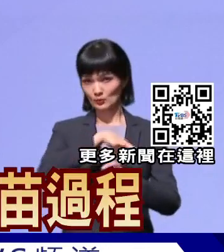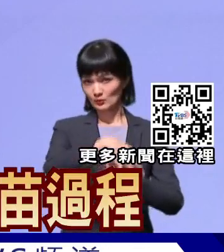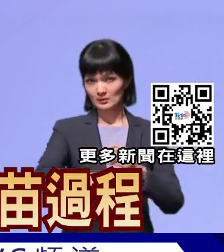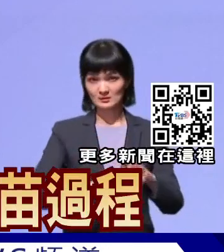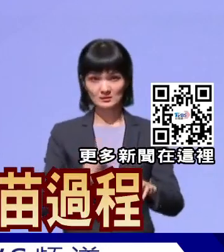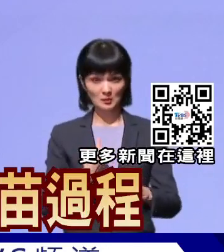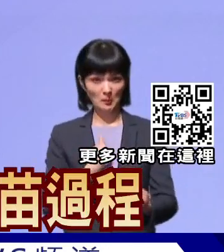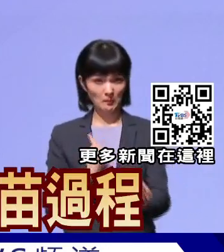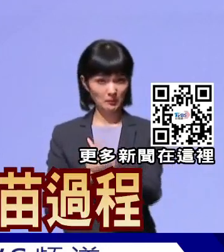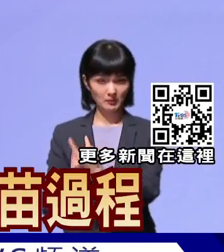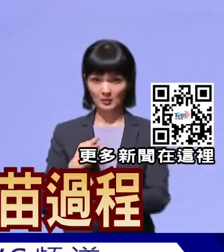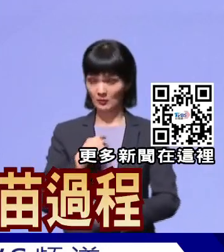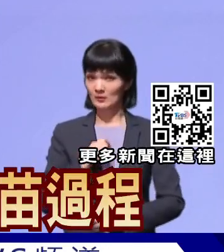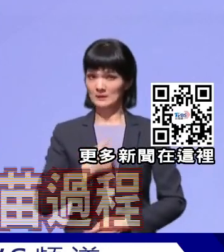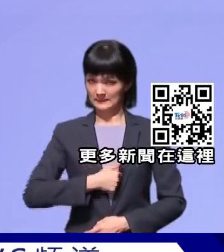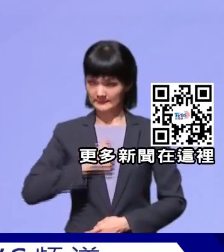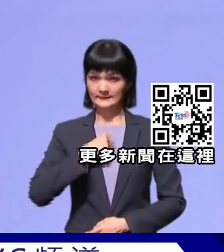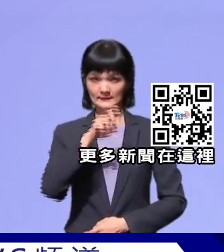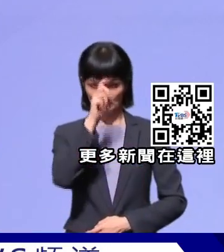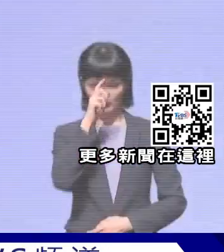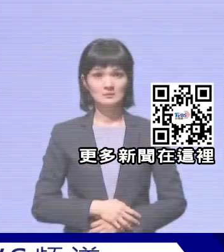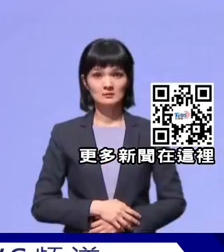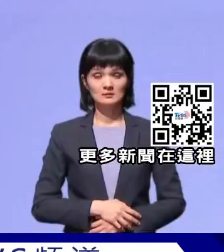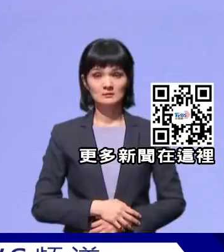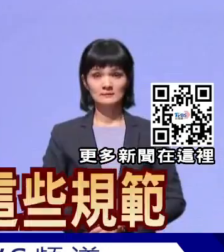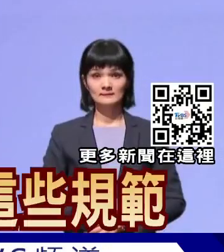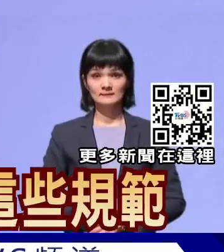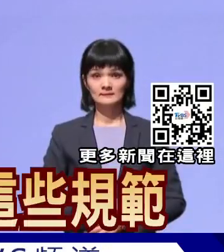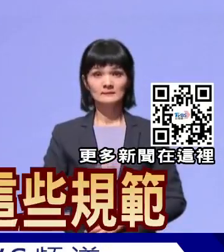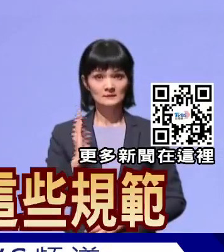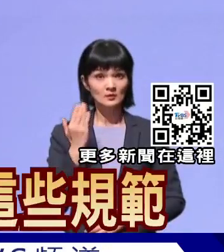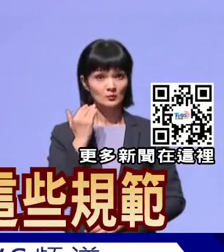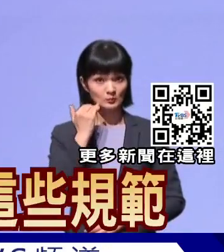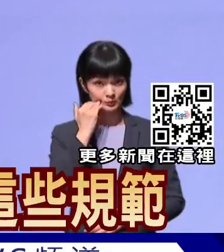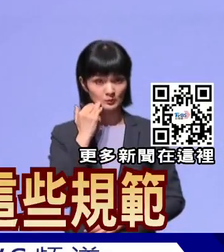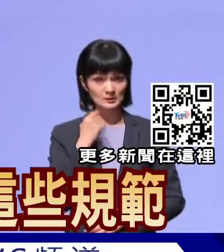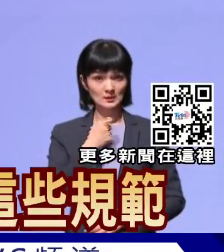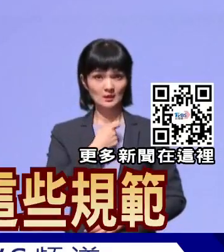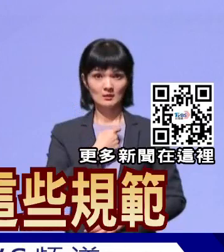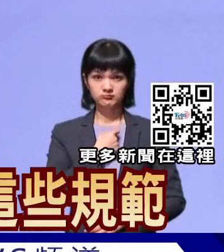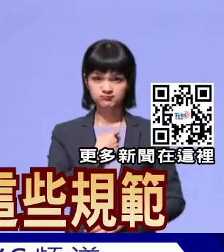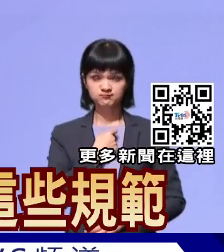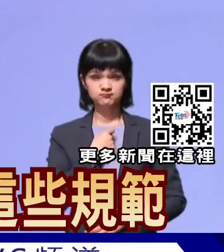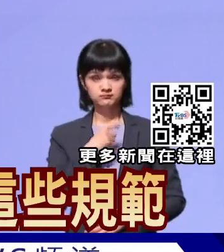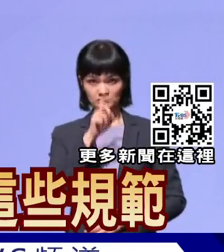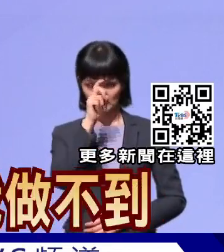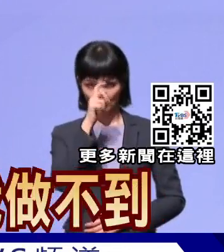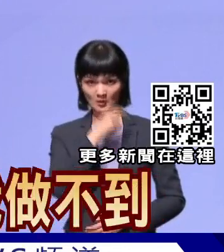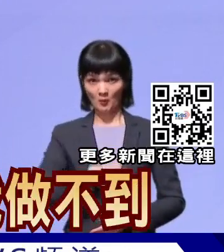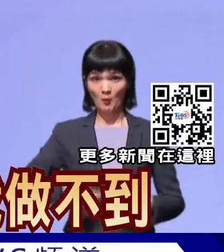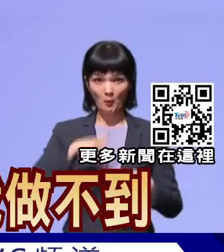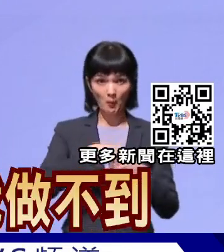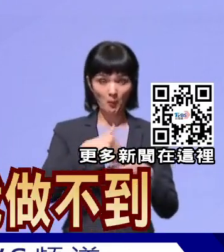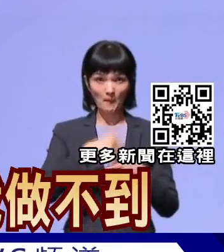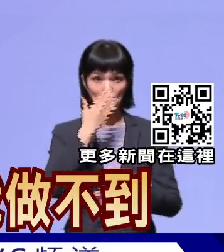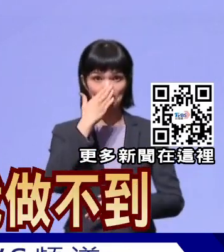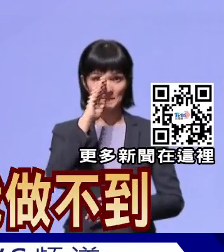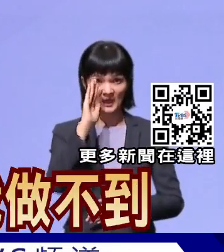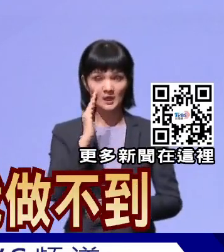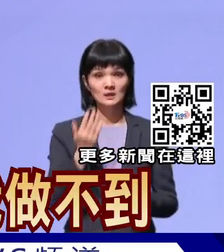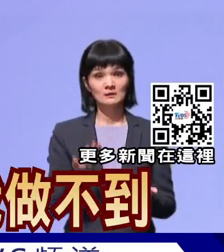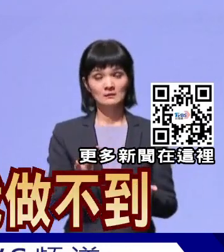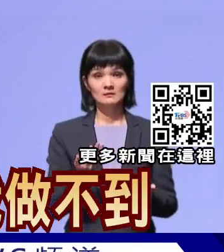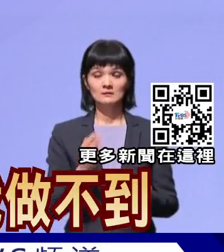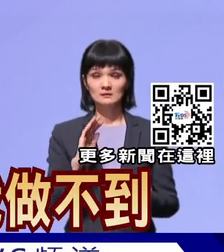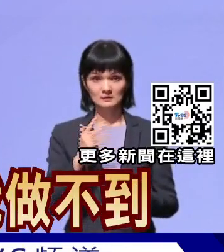把采购疫苗过程公诸于世的人。如果要我为了胜选而破坏这些规范，害台湾失信于国